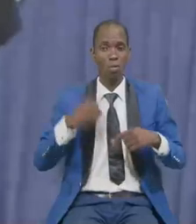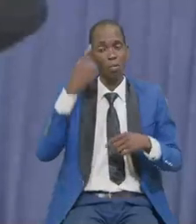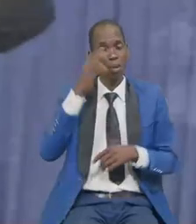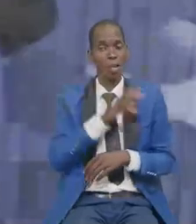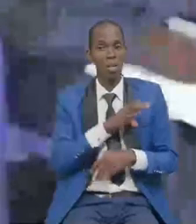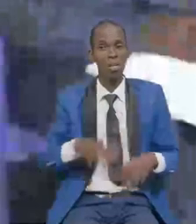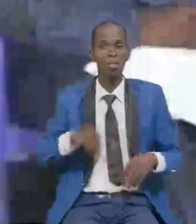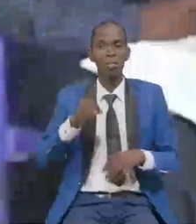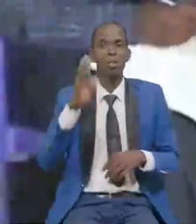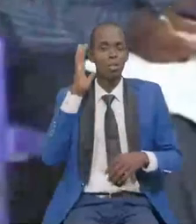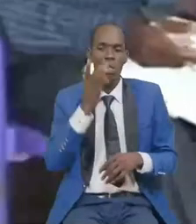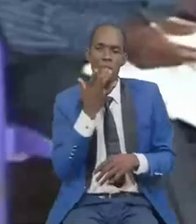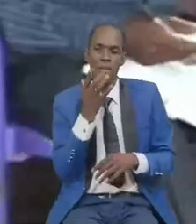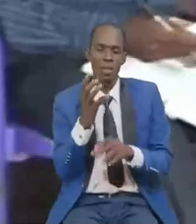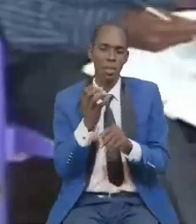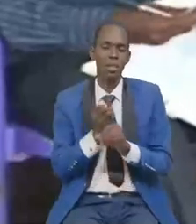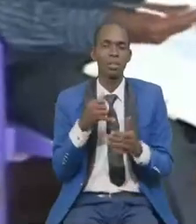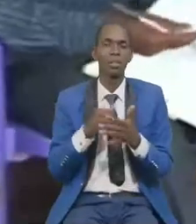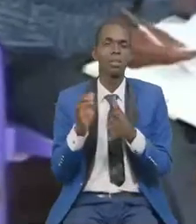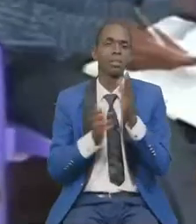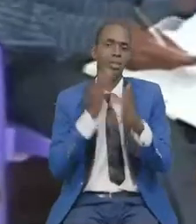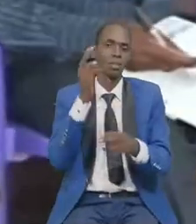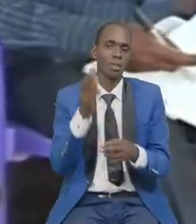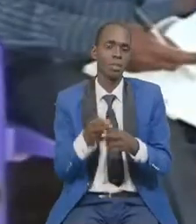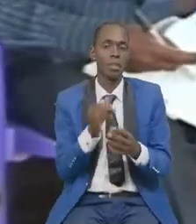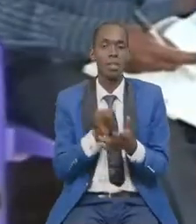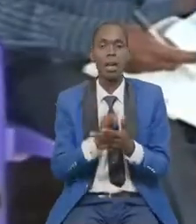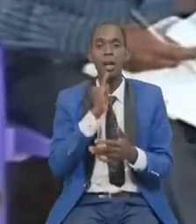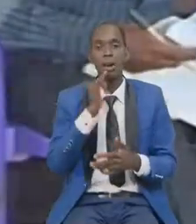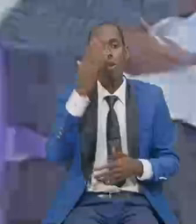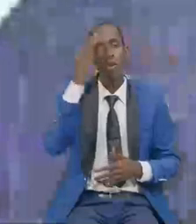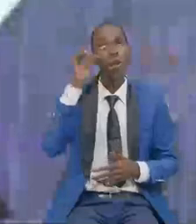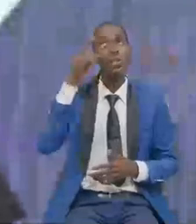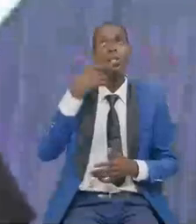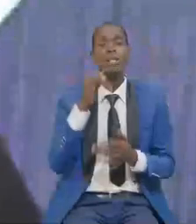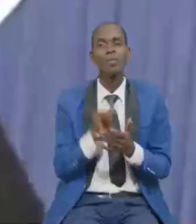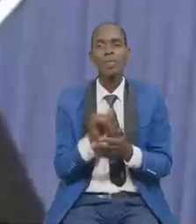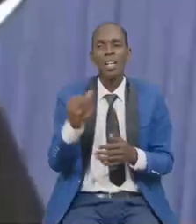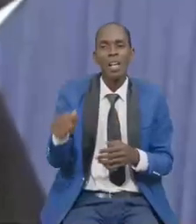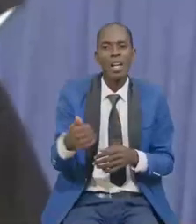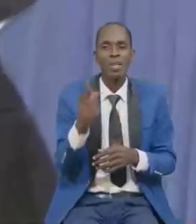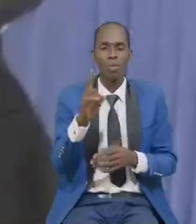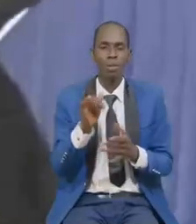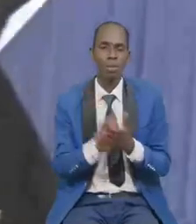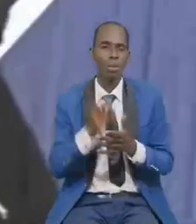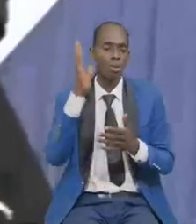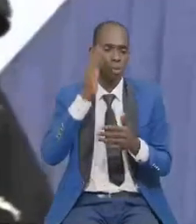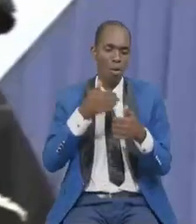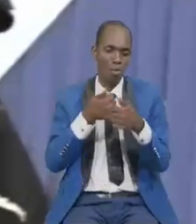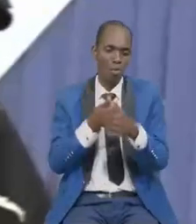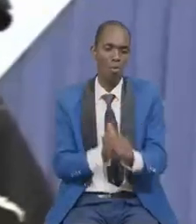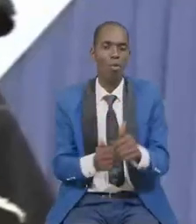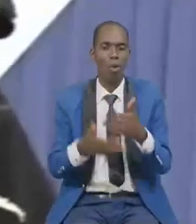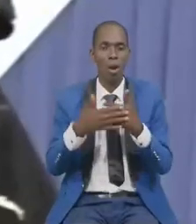de Jésus. C'est là où il dit, quiconque veut venir après moi, qu'il